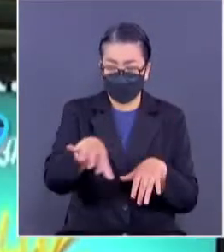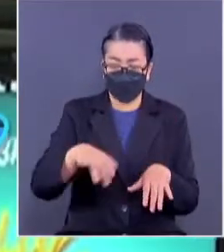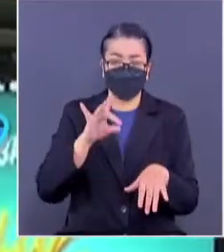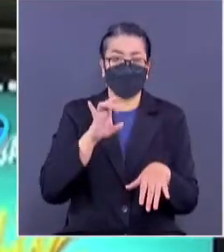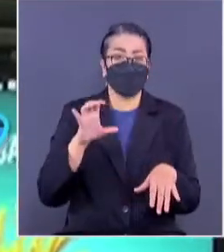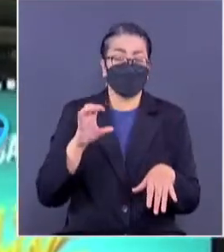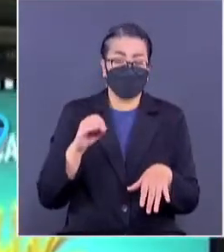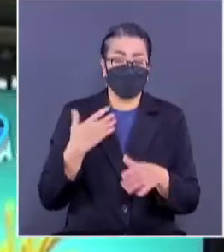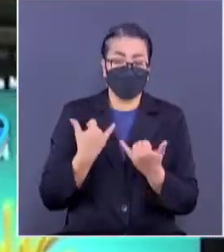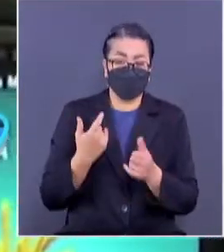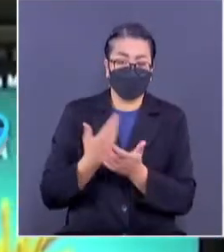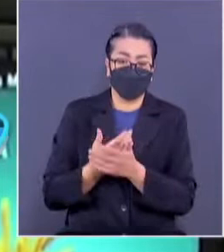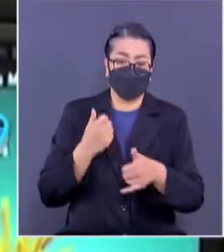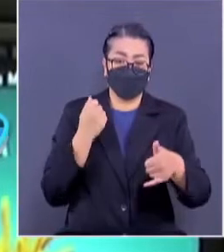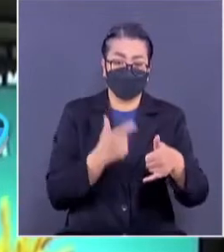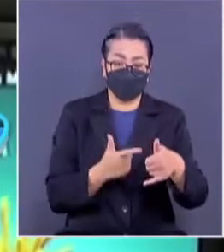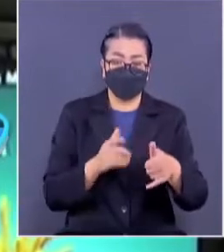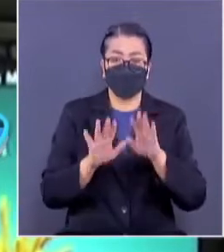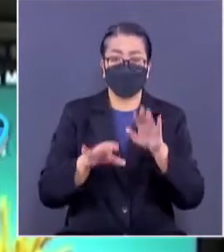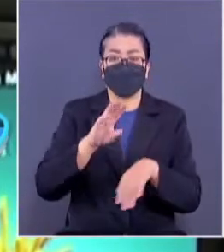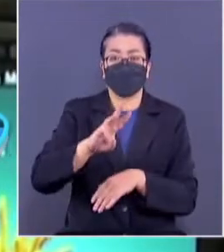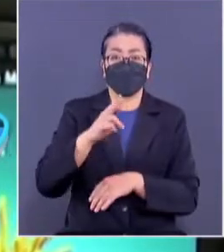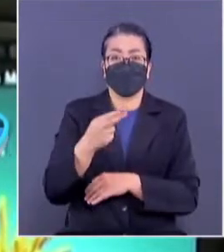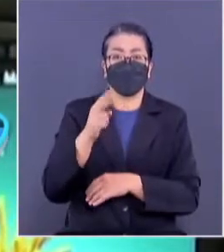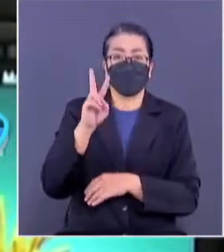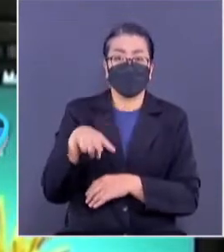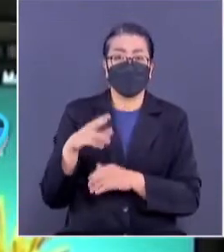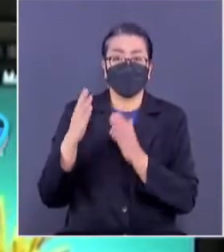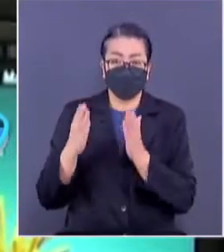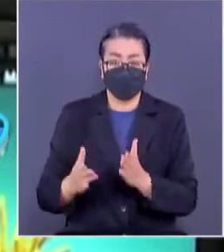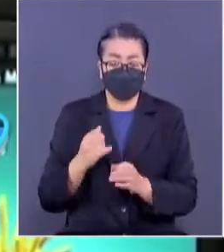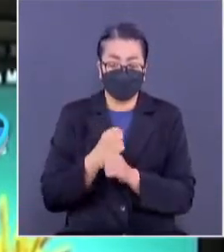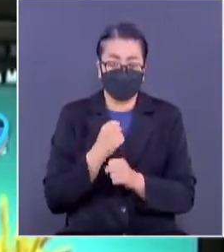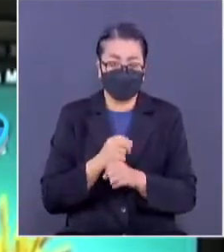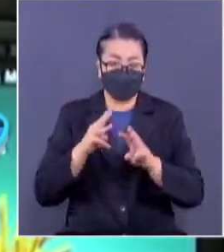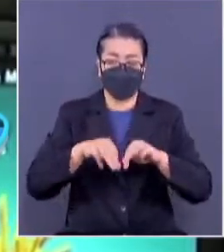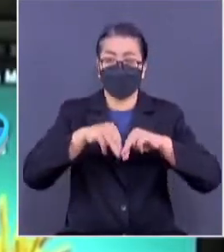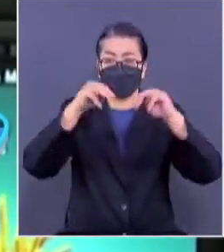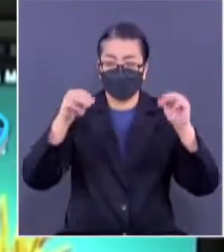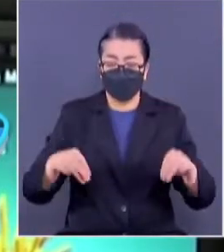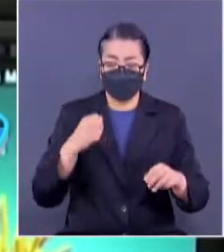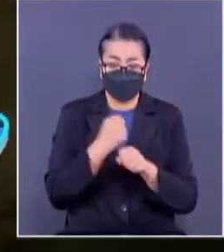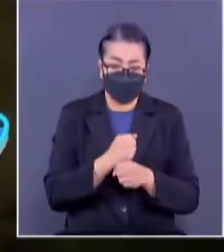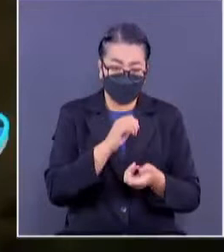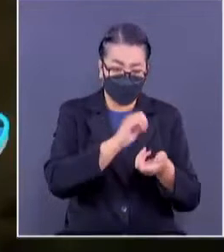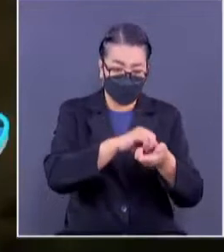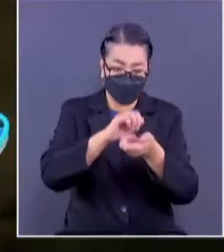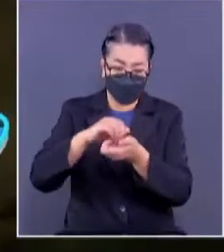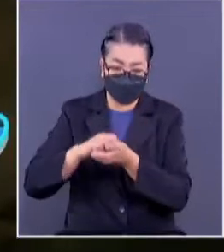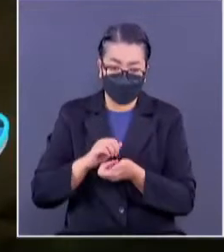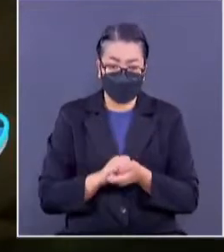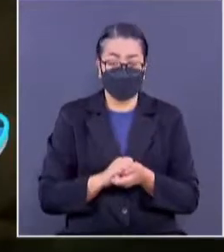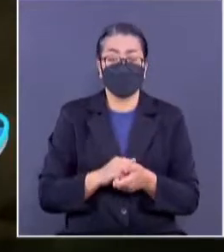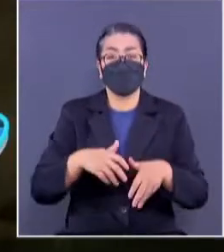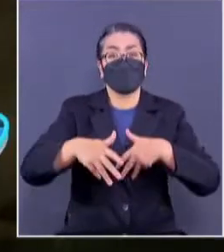นะครับ Mcdonaldนั้นจ้าน่ารักงานและรัสเซียได้ประมาณ 6หมื่น 2,000ครับแล้วก็ทำธุรกิจร่วมกับ supplierท้องถิ่นอีกหลายร้อยราย